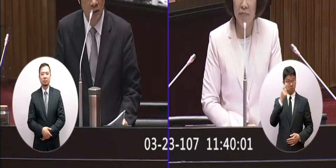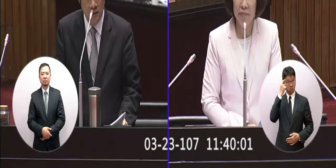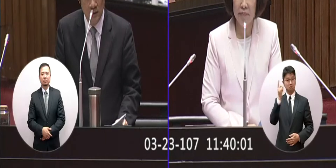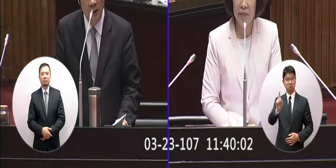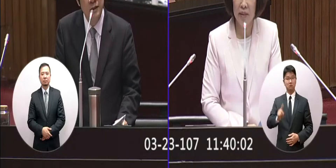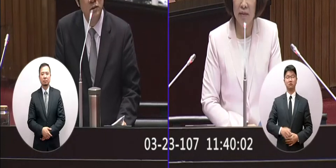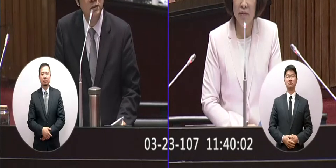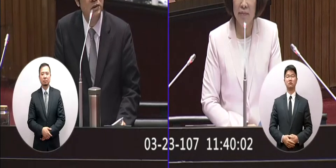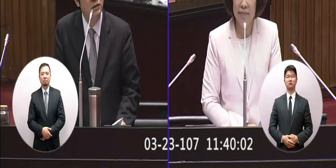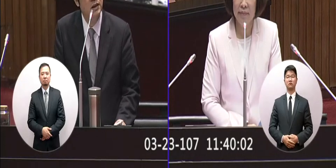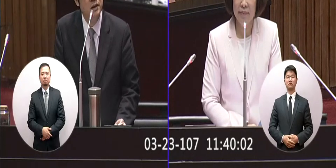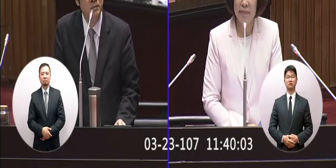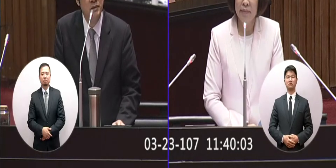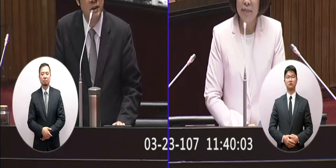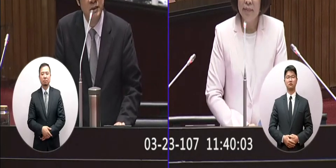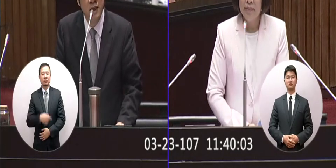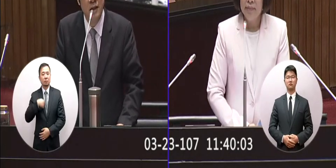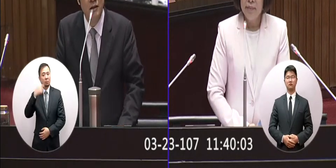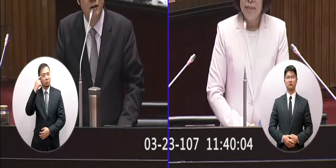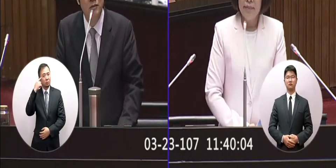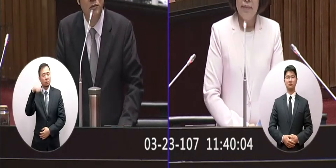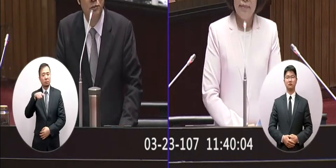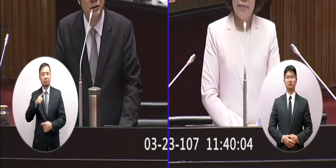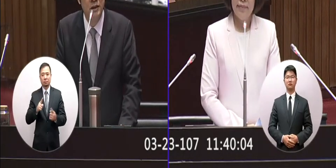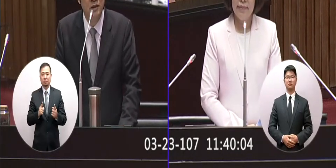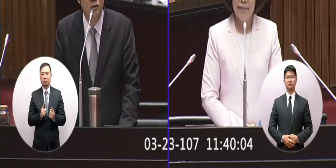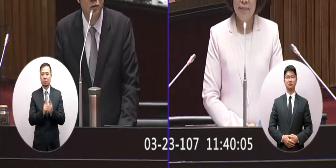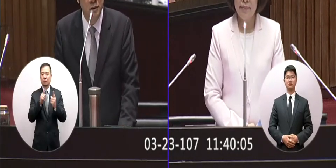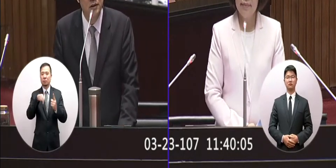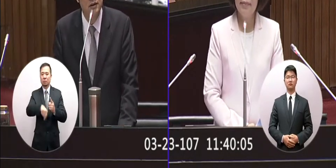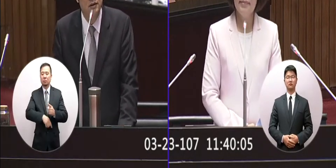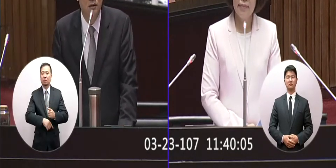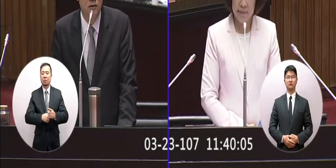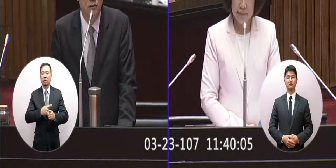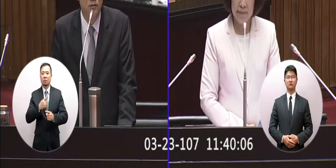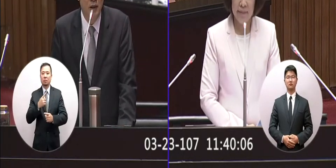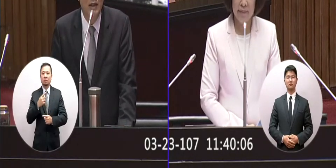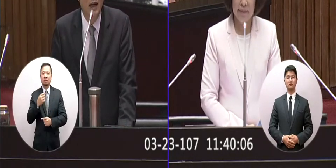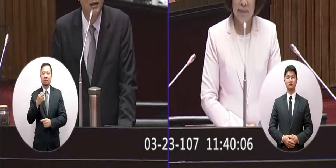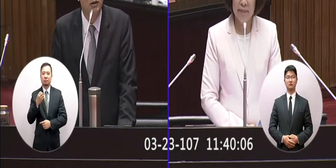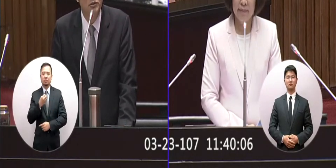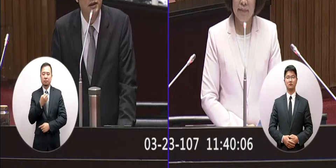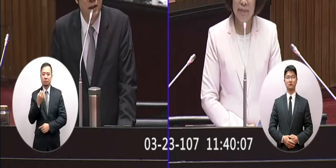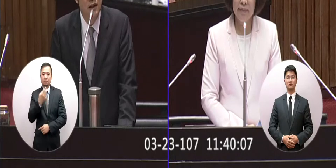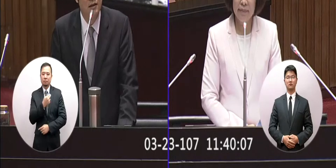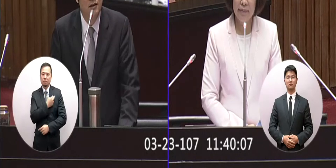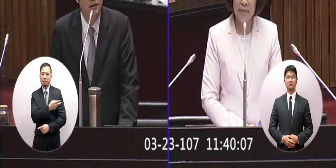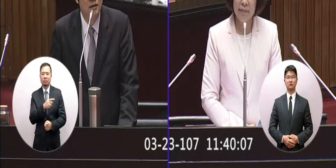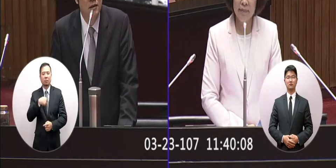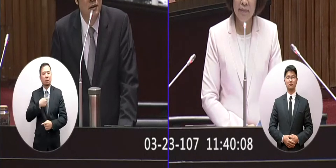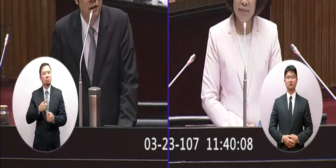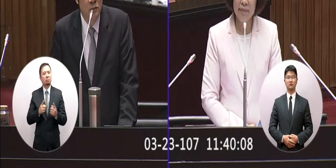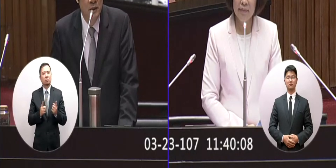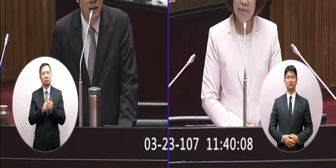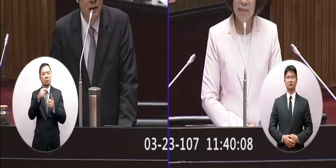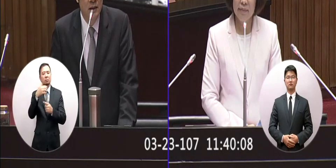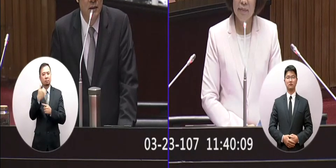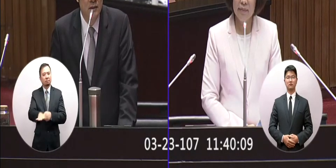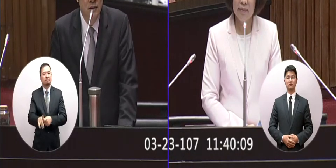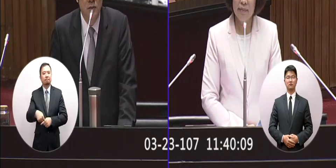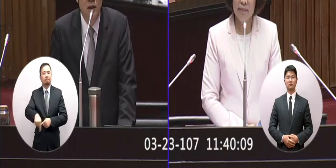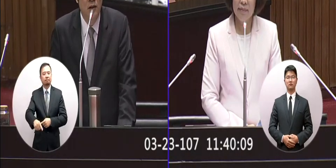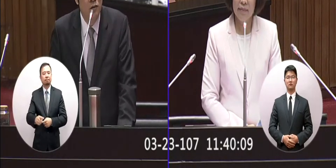法。 当然，我们对妙上校不幸过世都表达哀悼不舍了。那我们